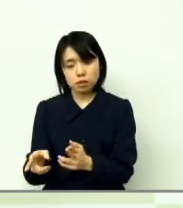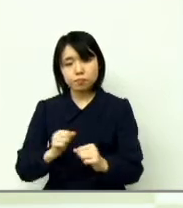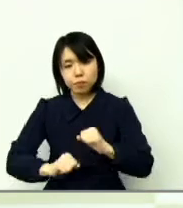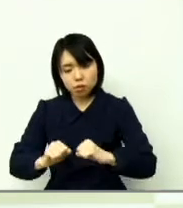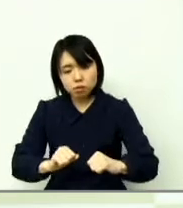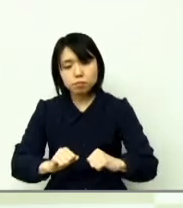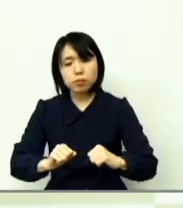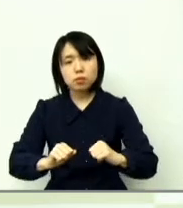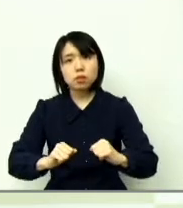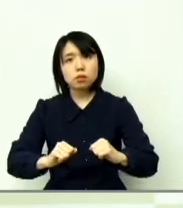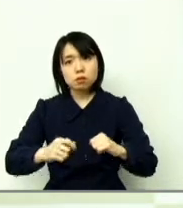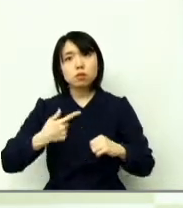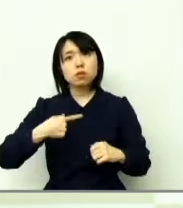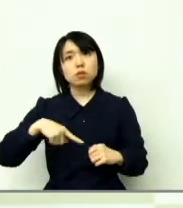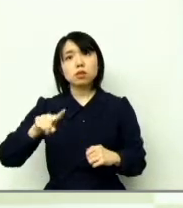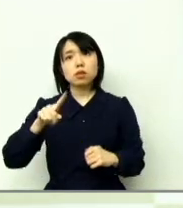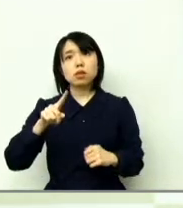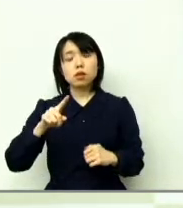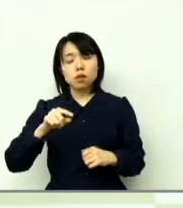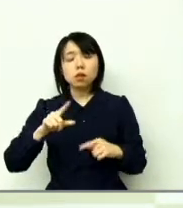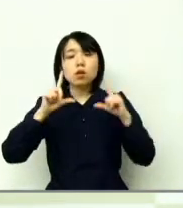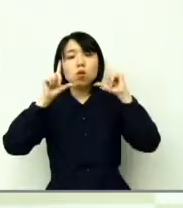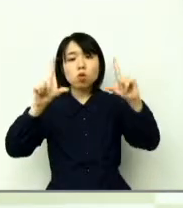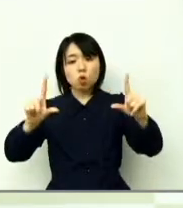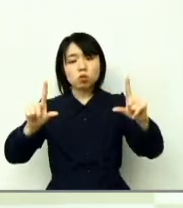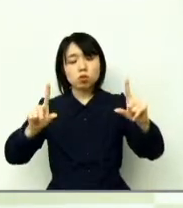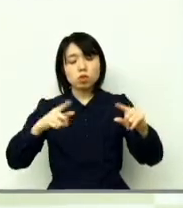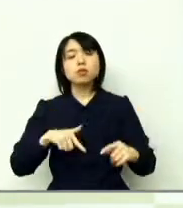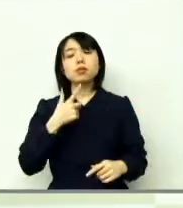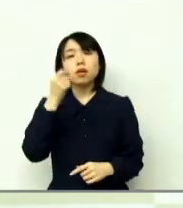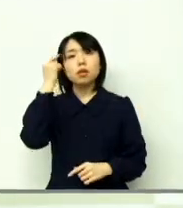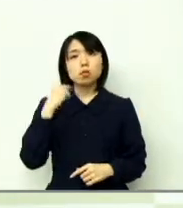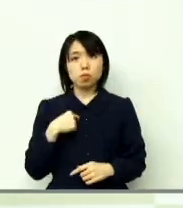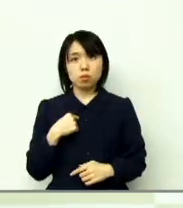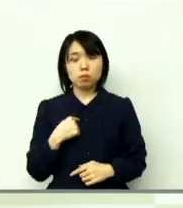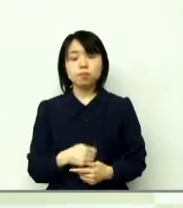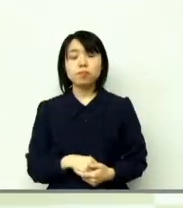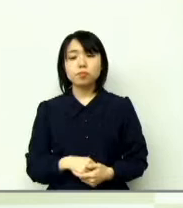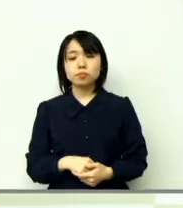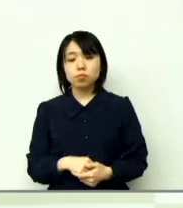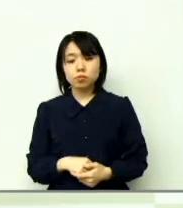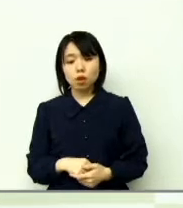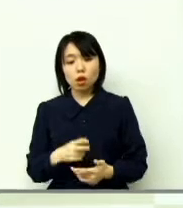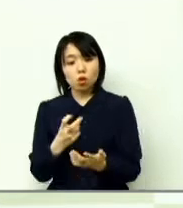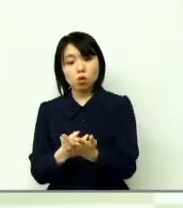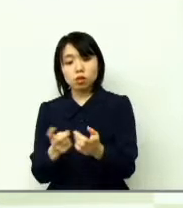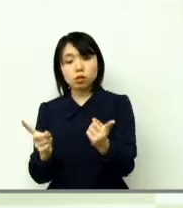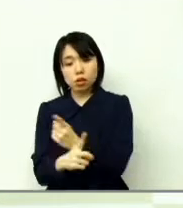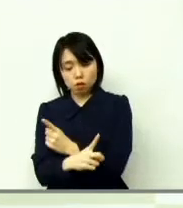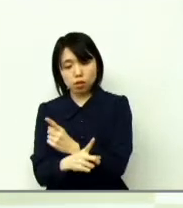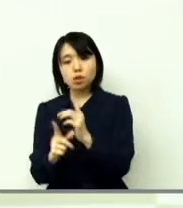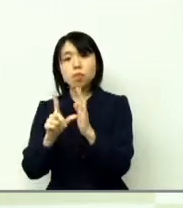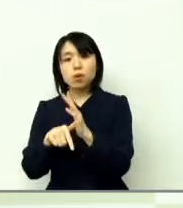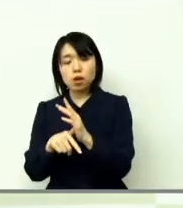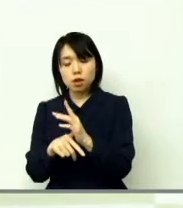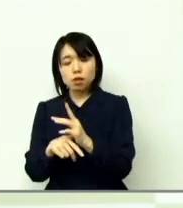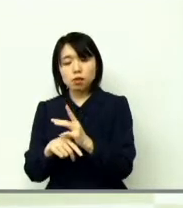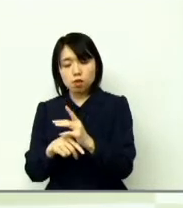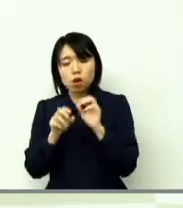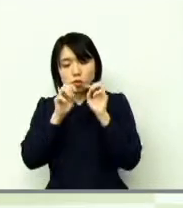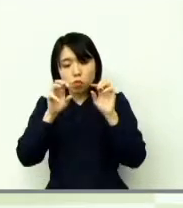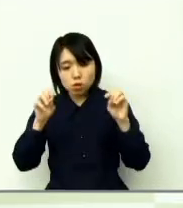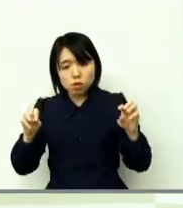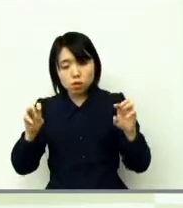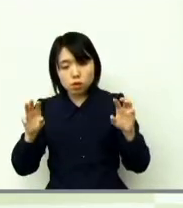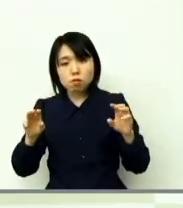についてご報告もしていきたいというふうに思います。また民法が成立した場合、少なくとも3年程度の周知期間